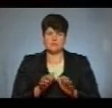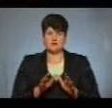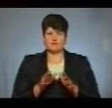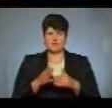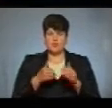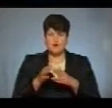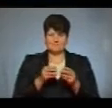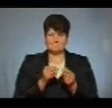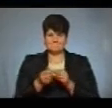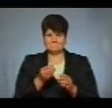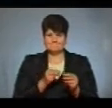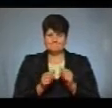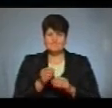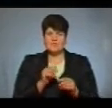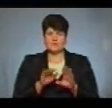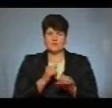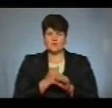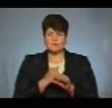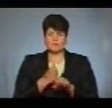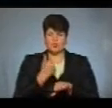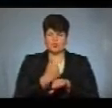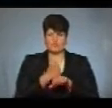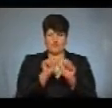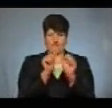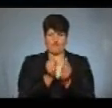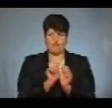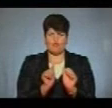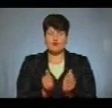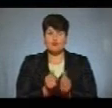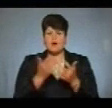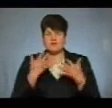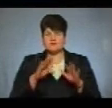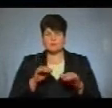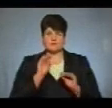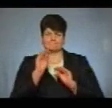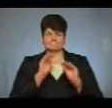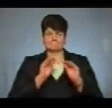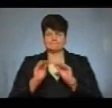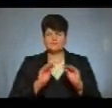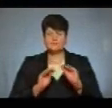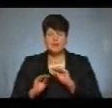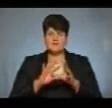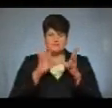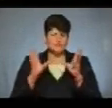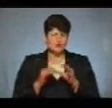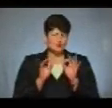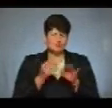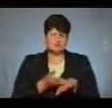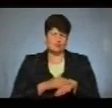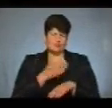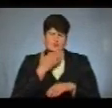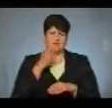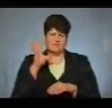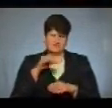ручках, потім ми формуємо основну форму і вже потім ми її декоруємо. В цілому нічого такого складного немає,